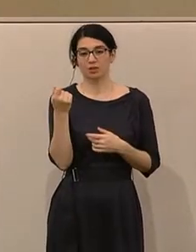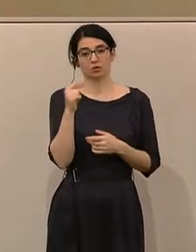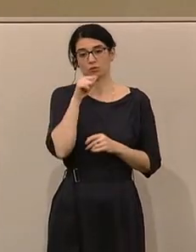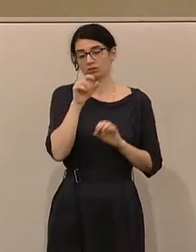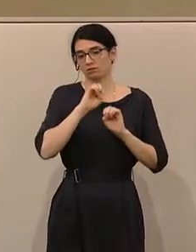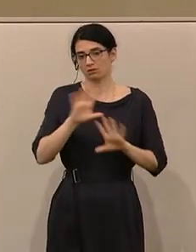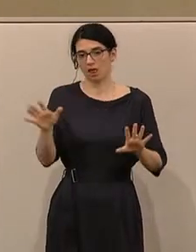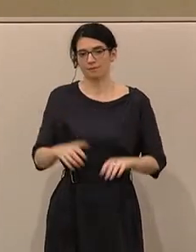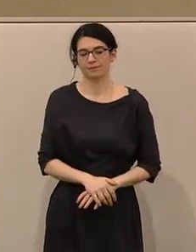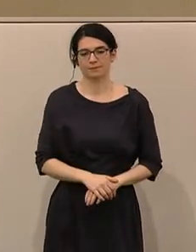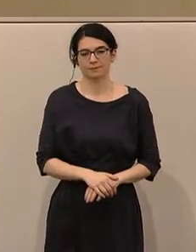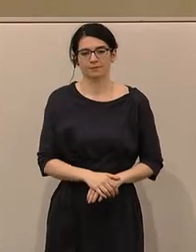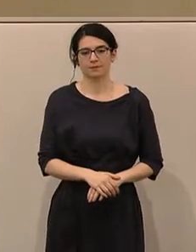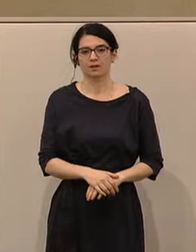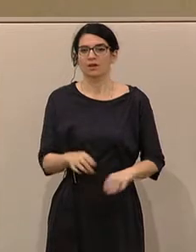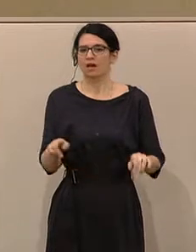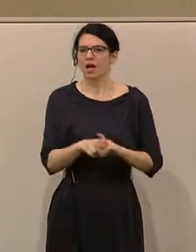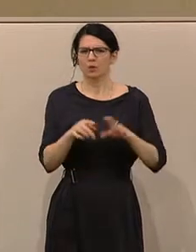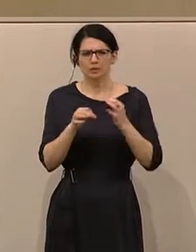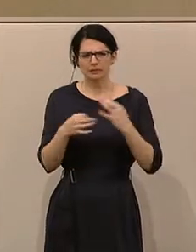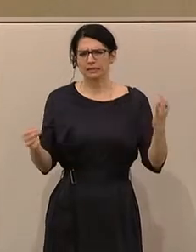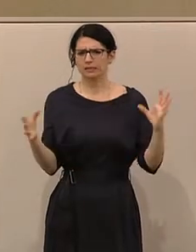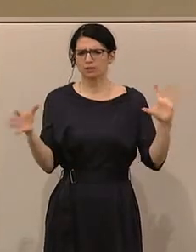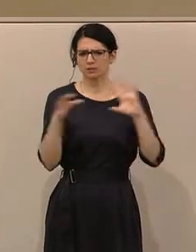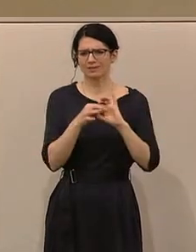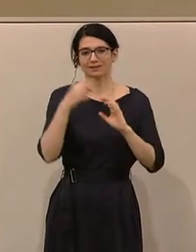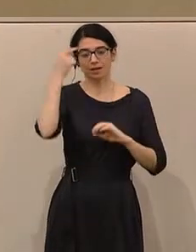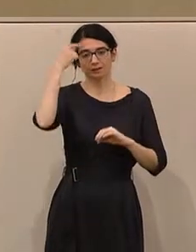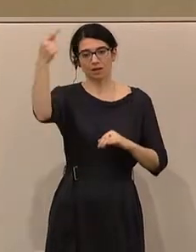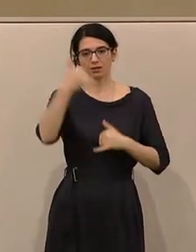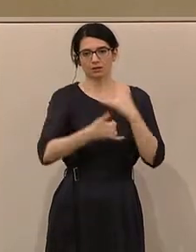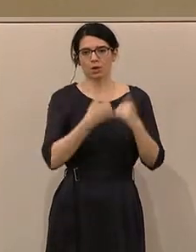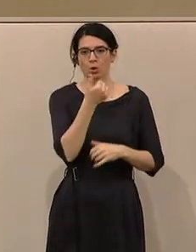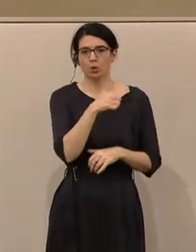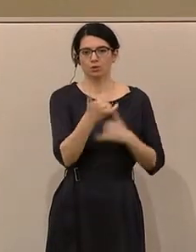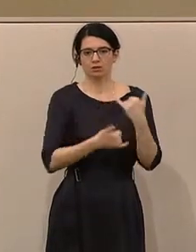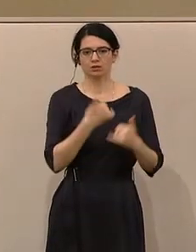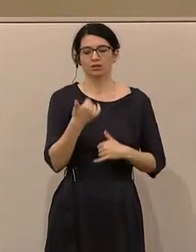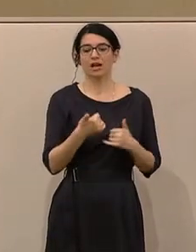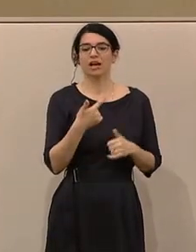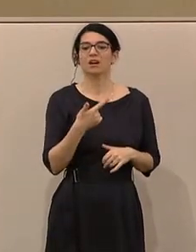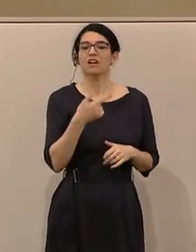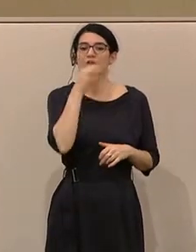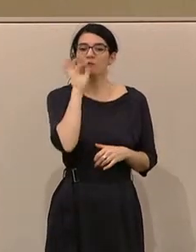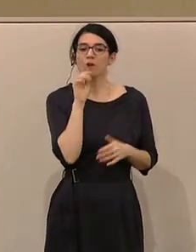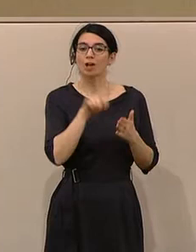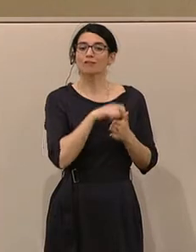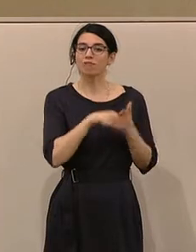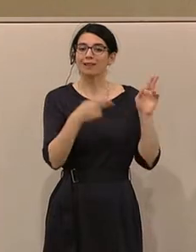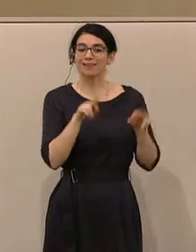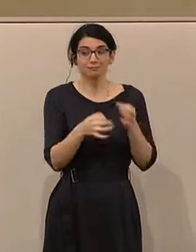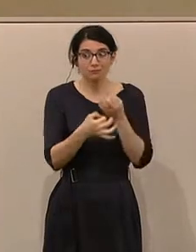nicht gesichert. Sie machen auch nichts zum Gedenkjahr, sie machen nichts zu 100 Jahre Frauenwahlrecht, aber, und das